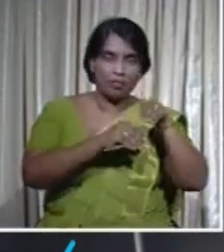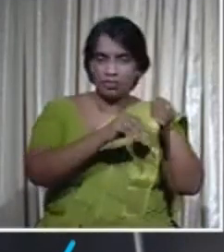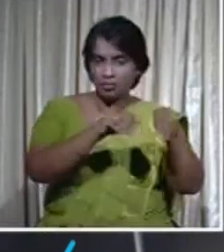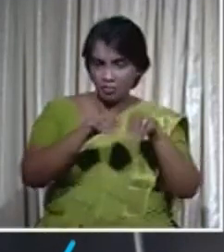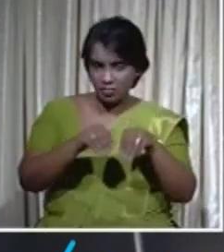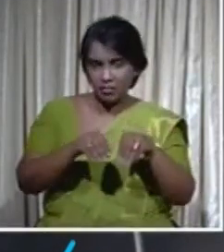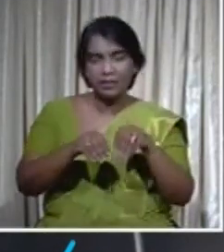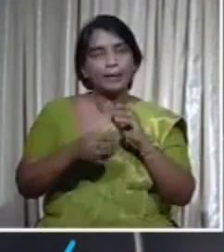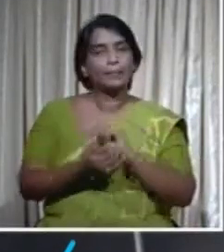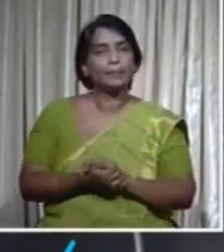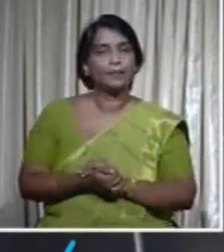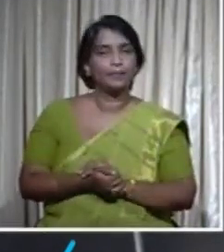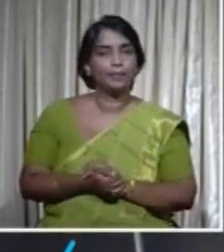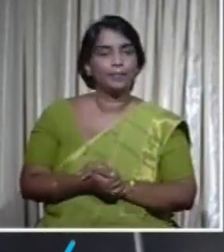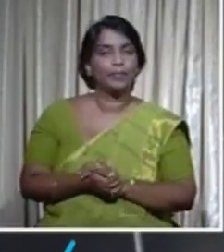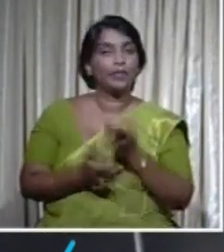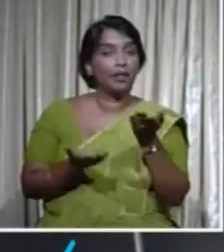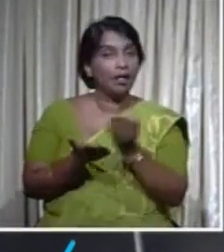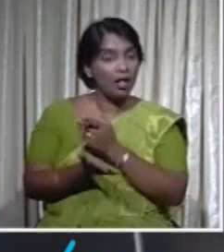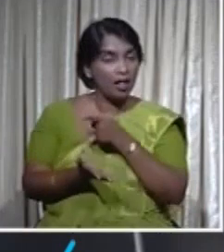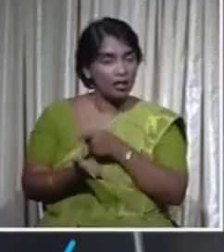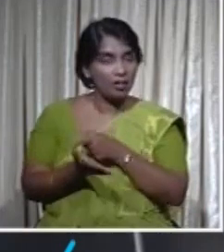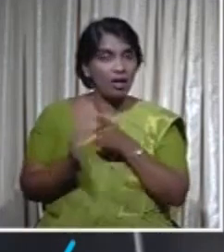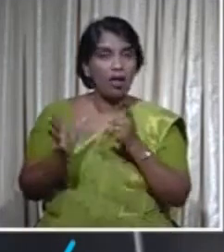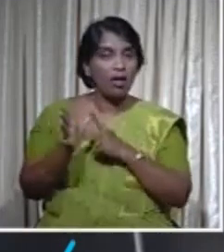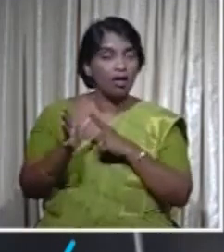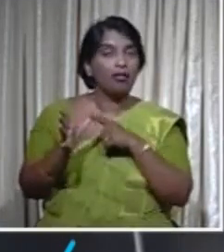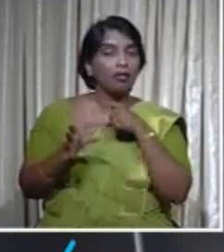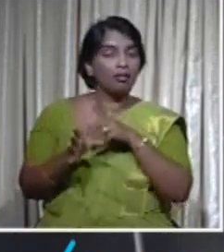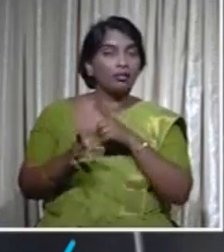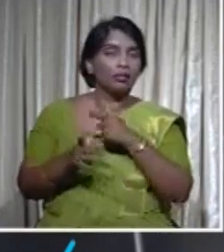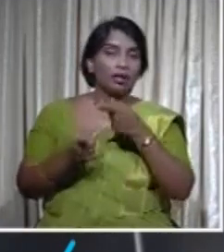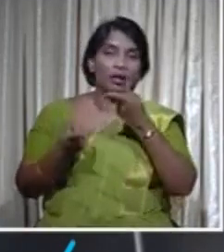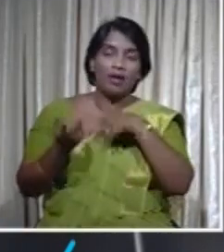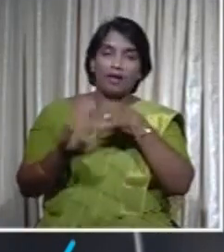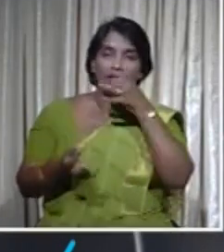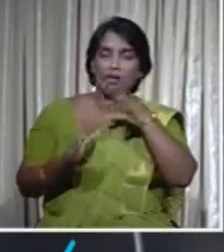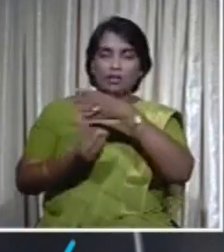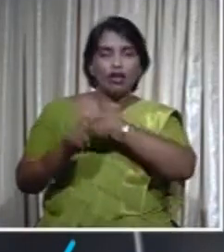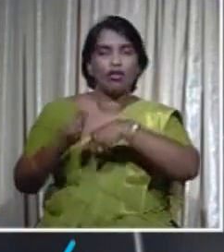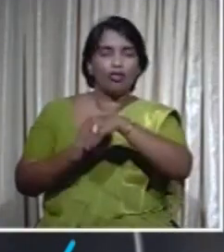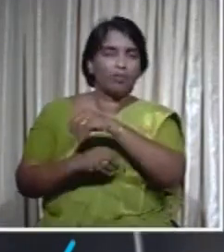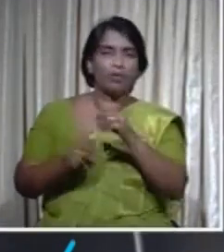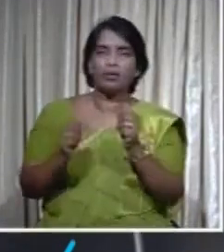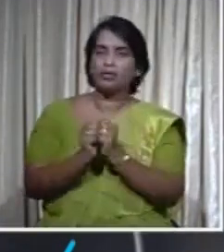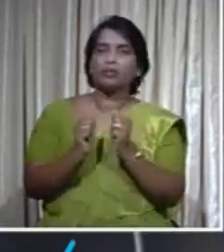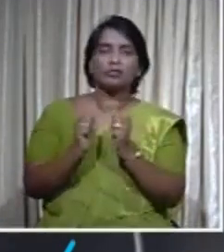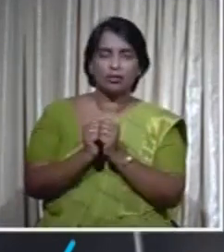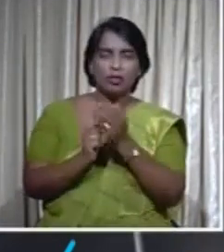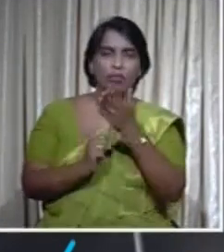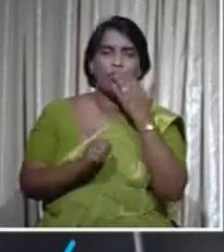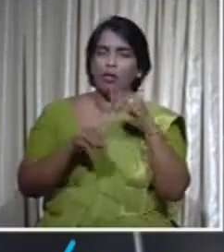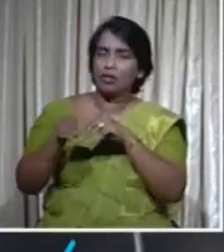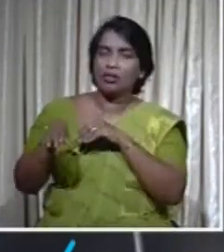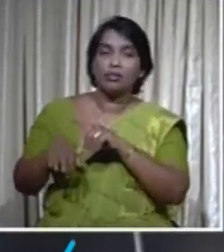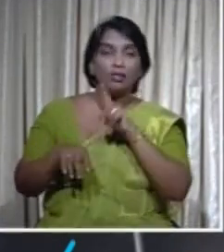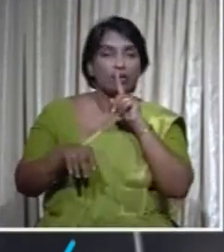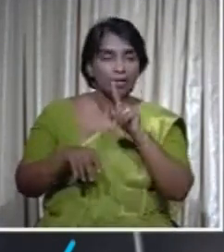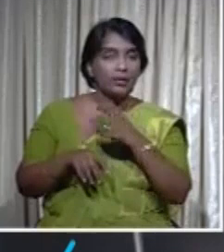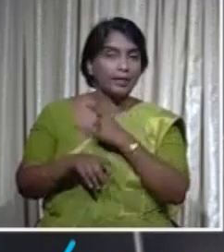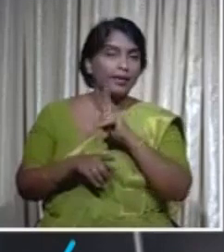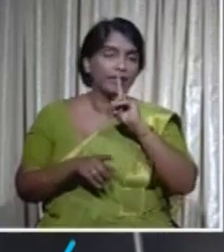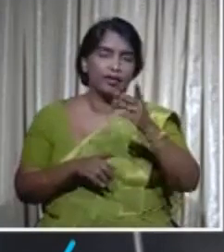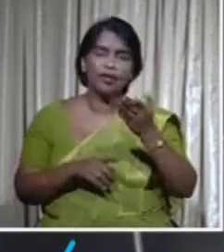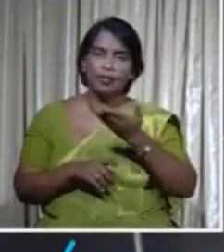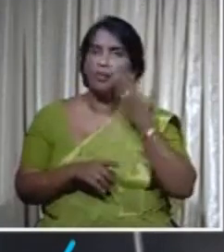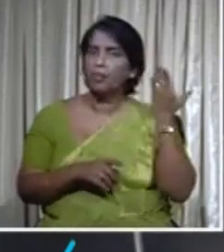அந்த பசலைகள் ஊடாக அந்த விவசாயம் நடைபெற்றிருக்கும் எங்களுடைய விவசாயிகள் இந்த 2 ஏக்கர் செய்வதன் ஊடாக